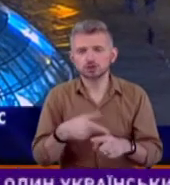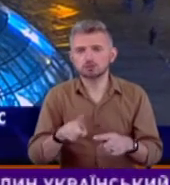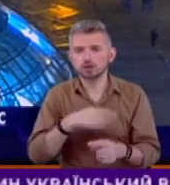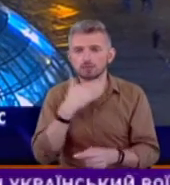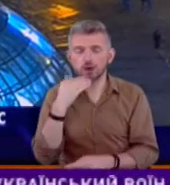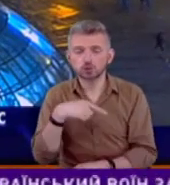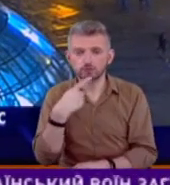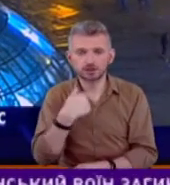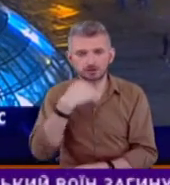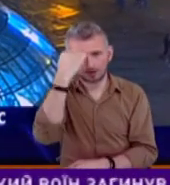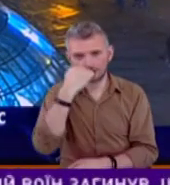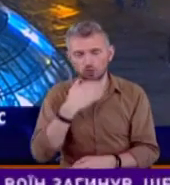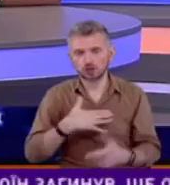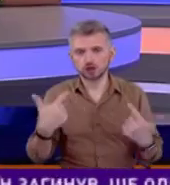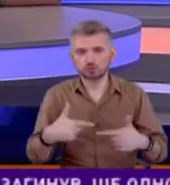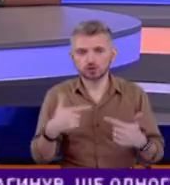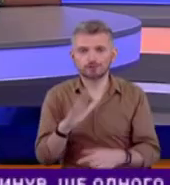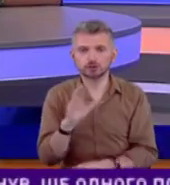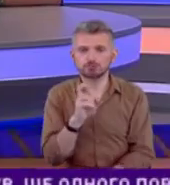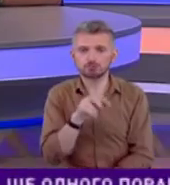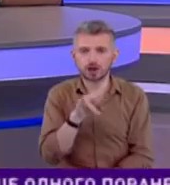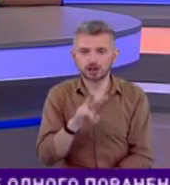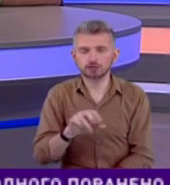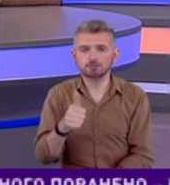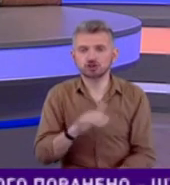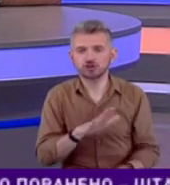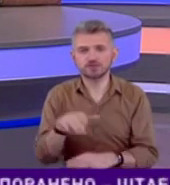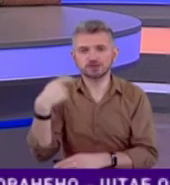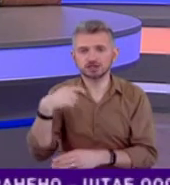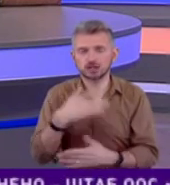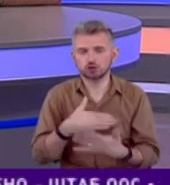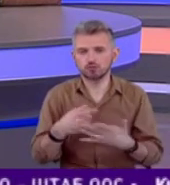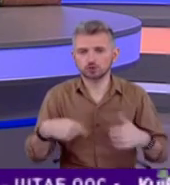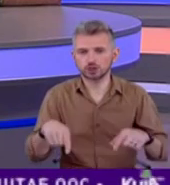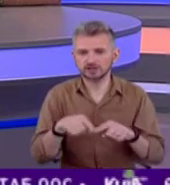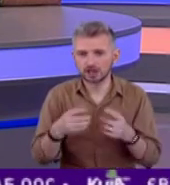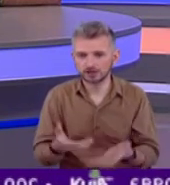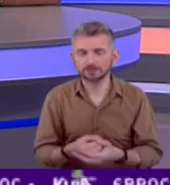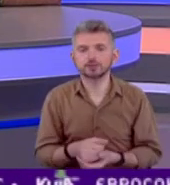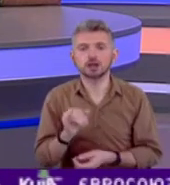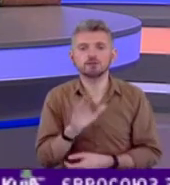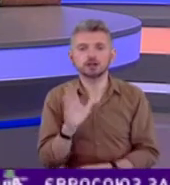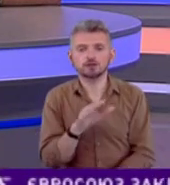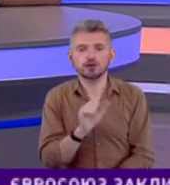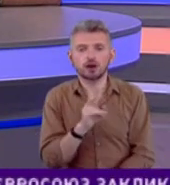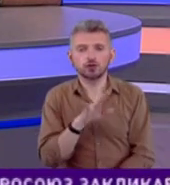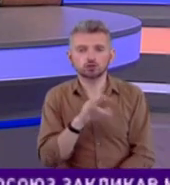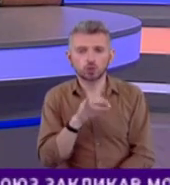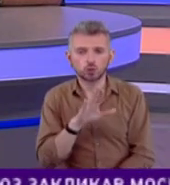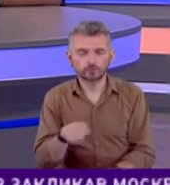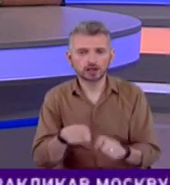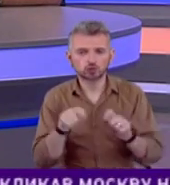багато говорити. Я дякую нашим гостям. Володимир Балін, перший віце-президент громадської організації «Український транспортний союз», і Владиславу Антонову,